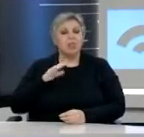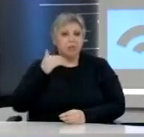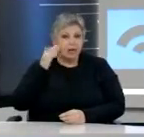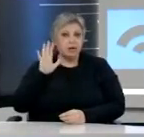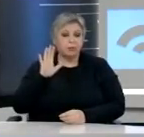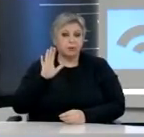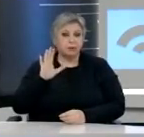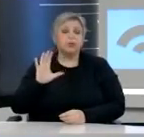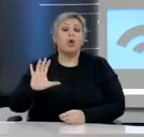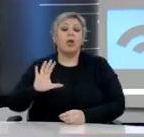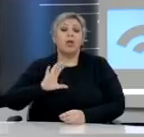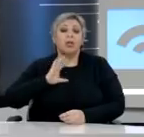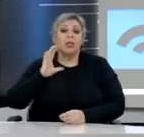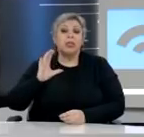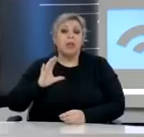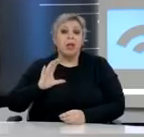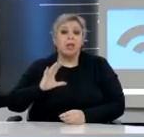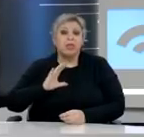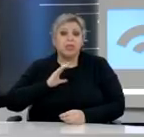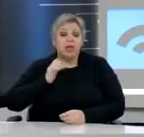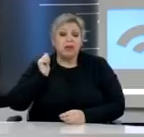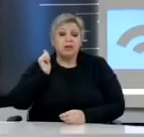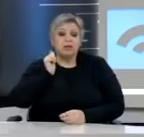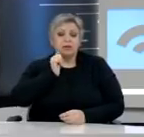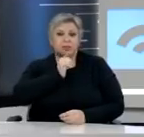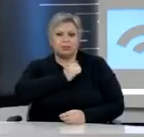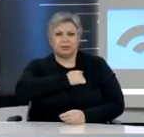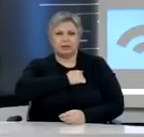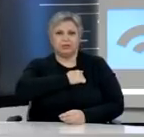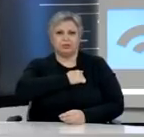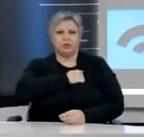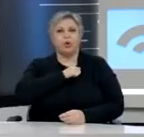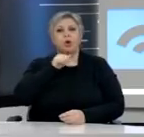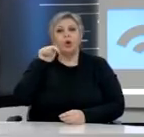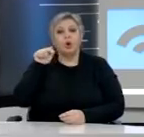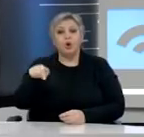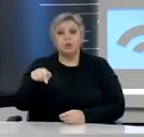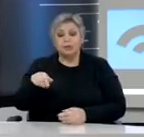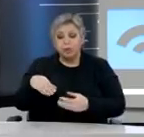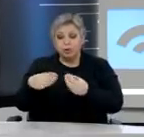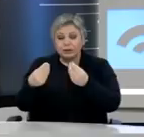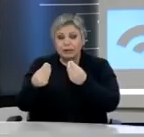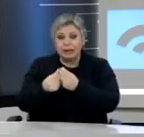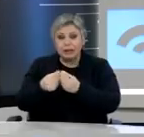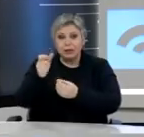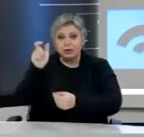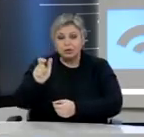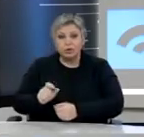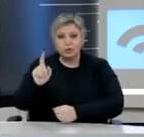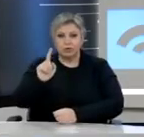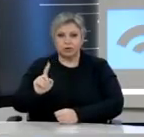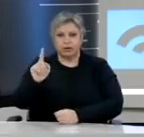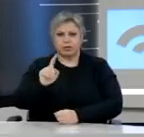αρνούμαι να πιστέψω ότι αυτό είναι το επίπεδο του κ. Μητσοτάκη. Θέλω να πιστέψω ότι είναι η στάση του αυτή